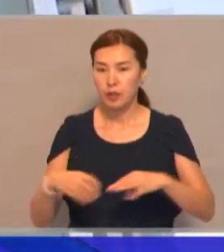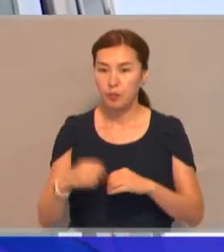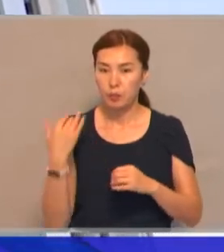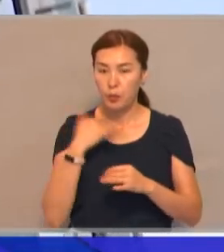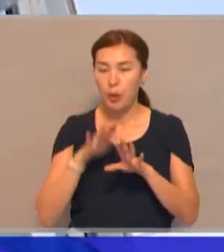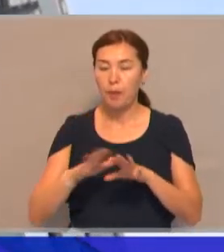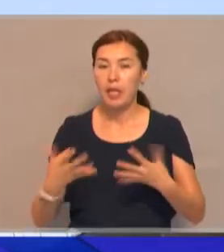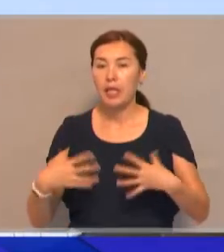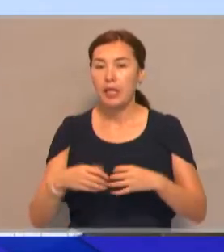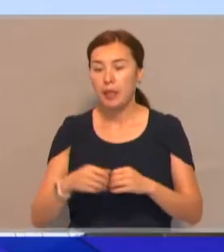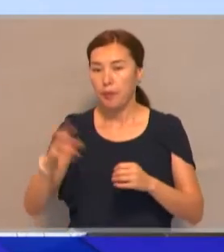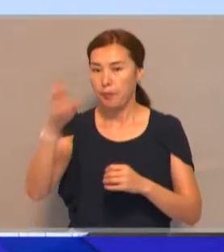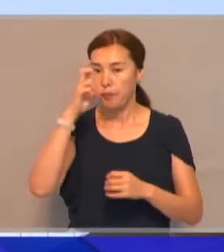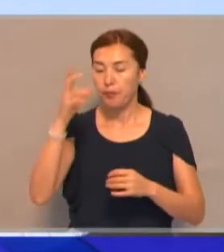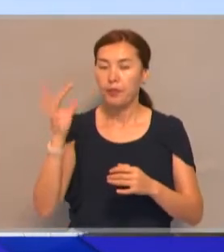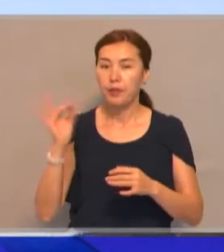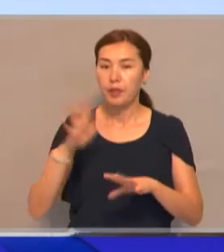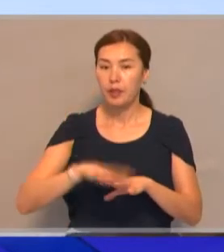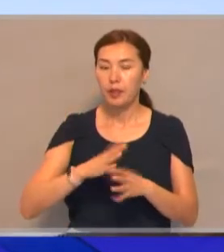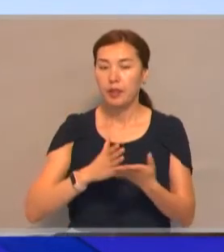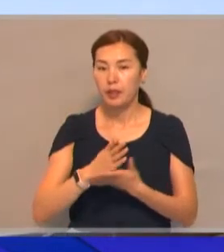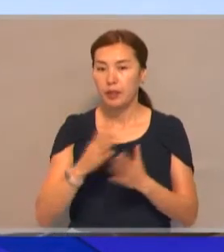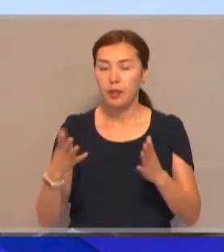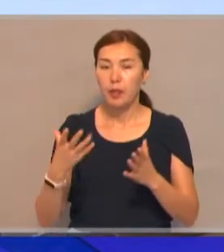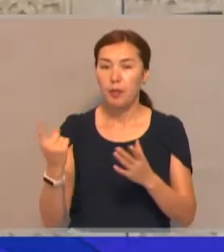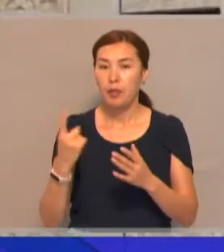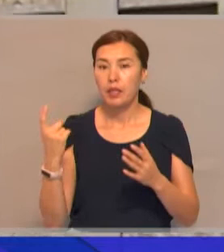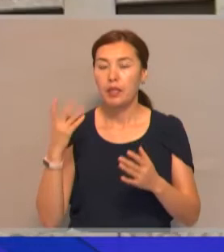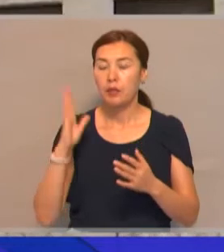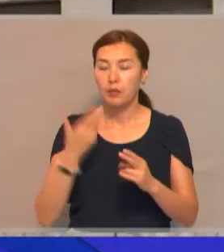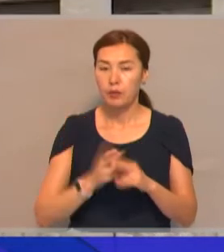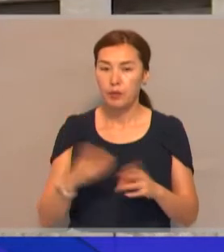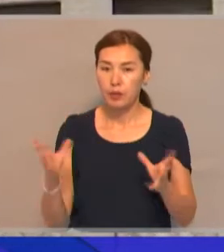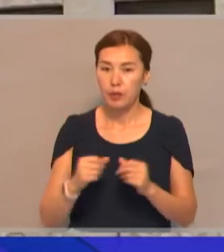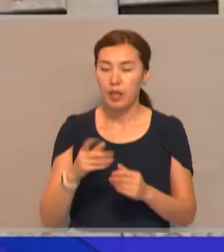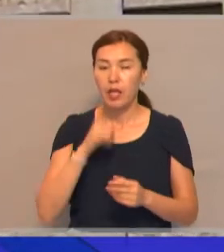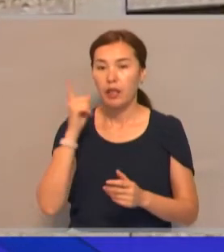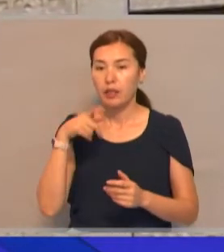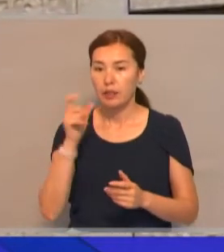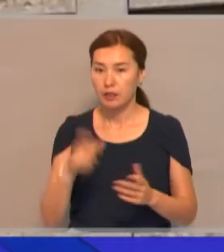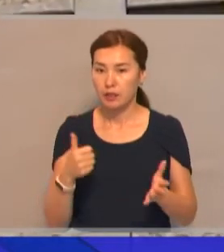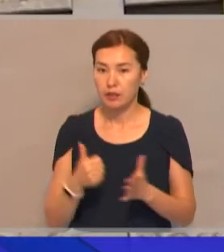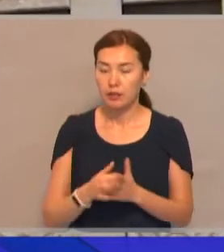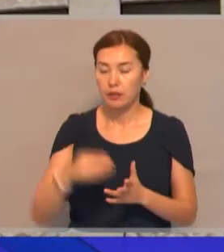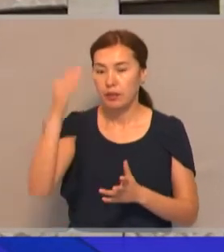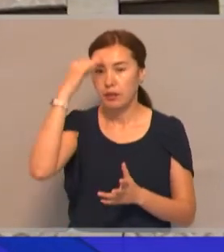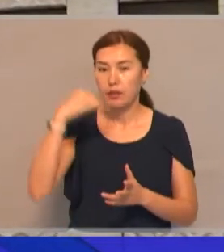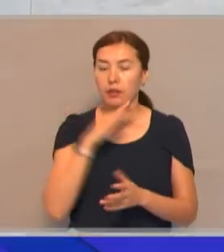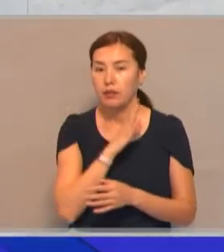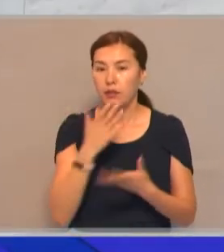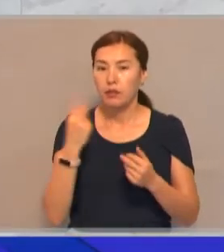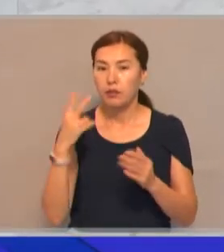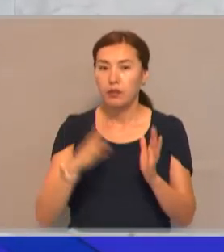көп балалы отбасылар, мемлекеттік немесе бюджеттік қызметкерлер бірінші қатарда. Сонымен бірге кәмелетке толғанға дейінгі ата-аналарынан